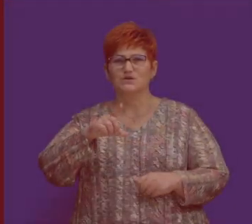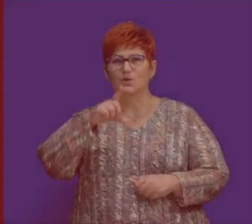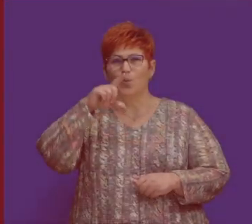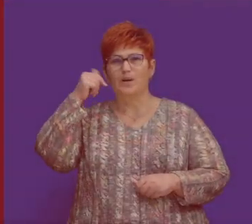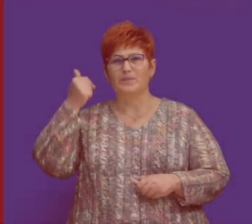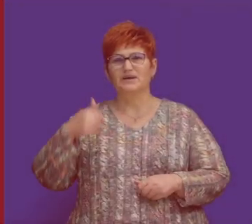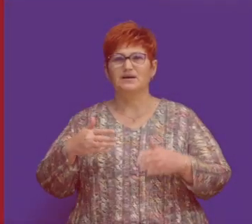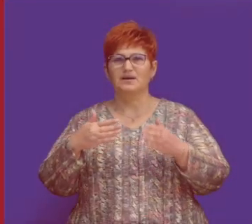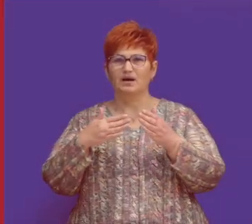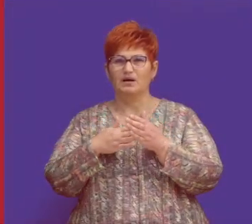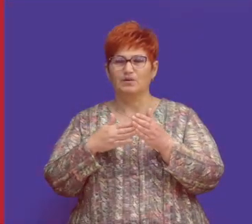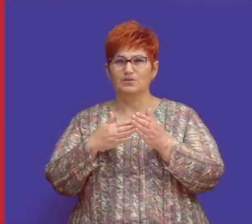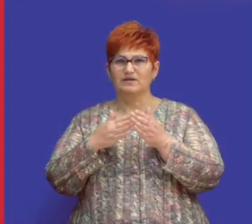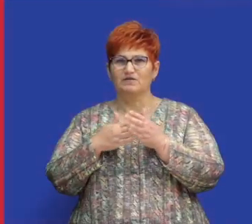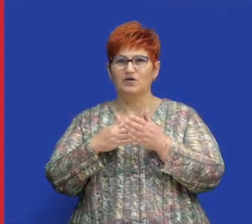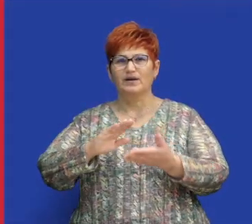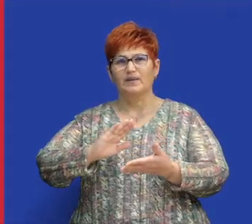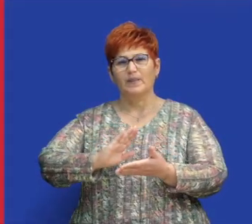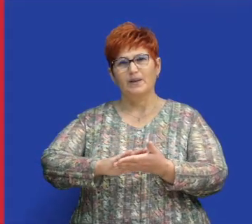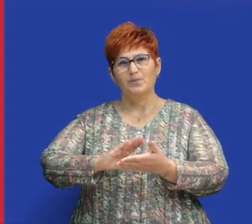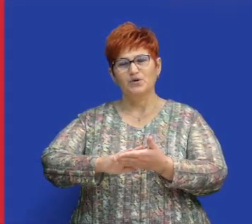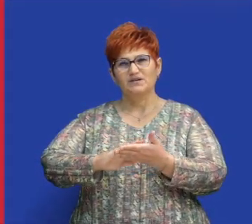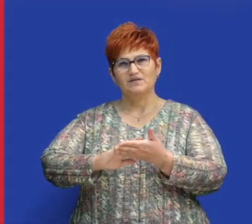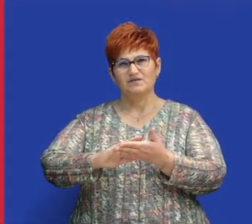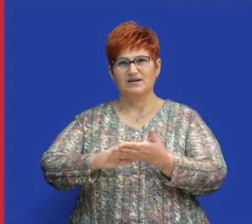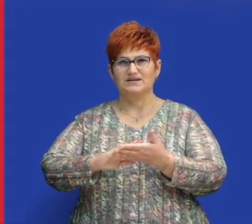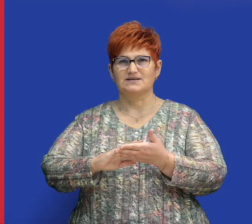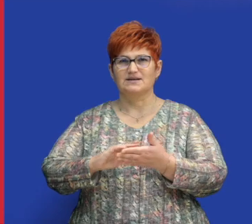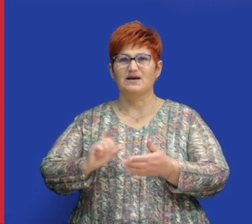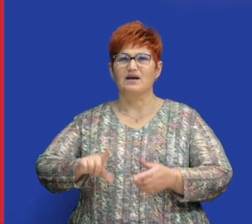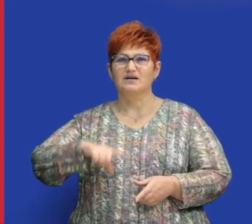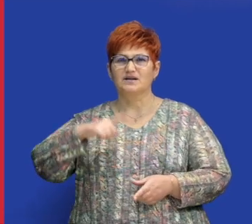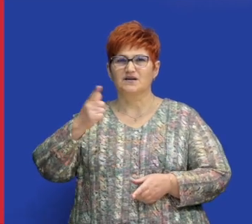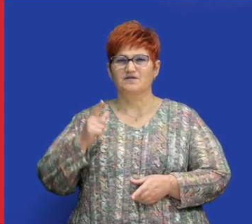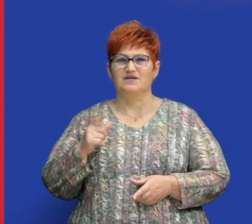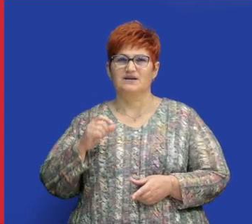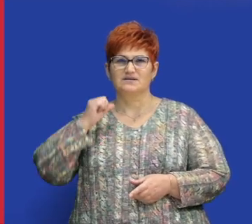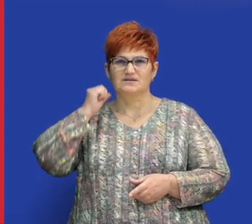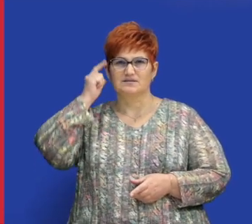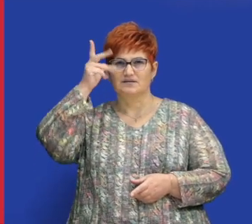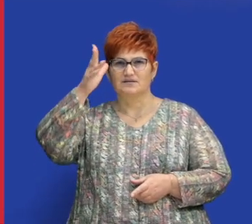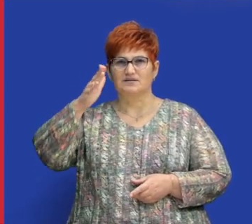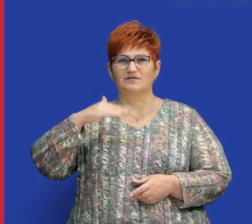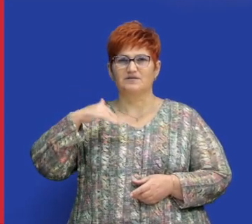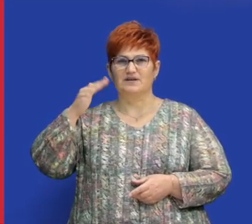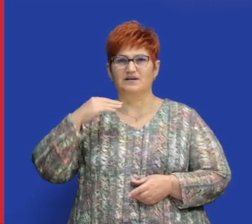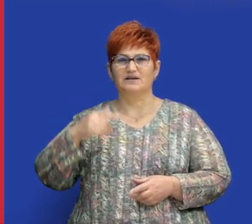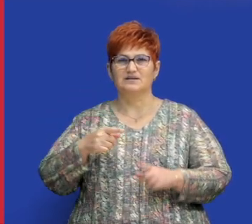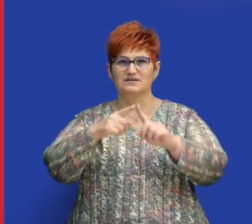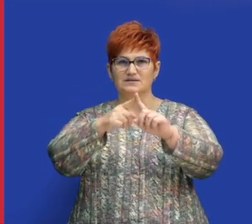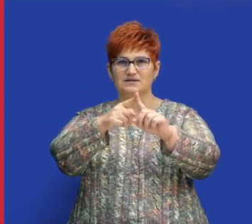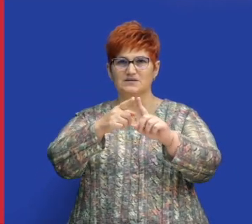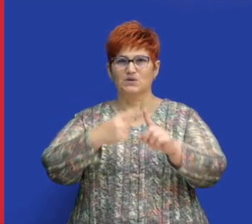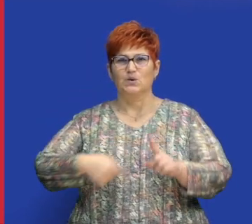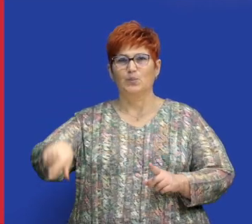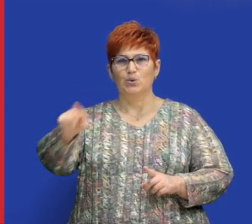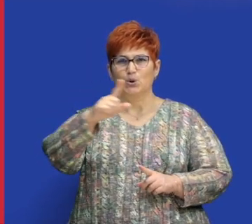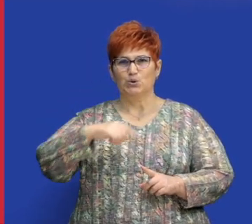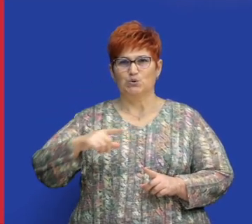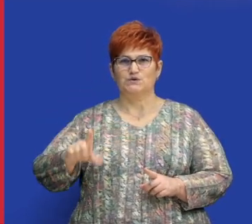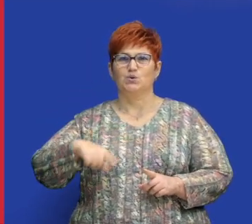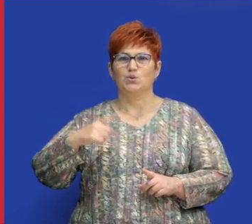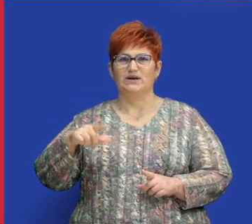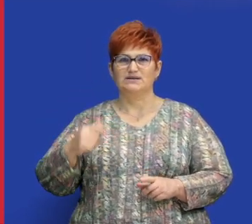Olaszország. Államformája többpárti parlamentáris köztársaság, ahol az elnök, az államfő és a